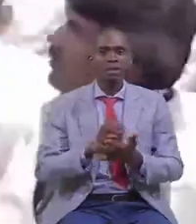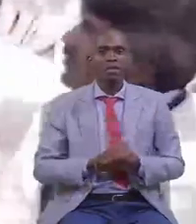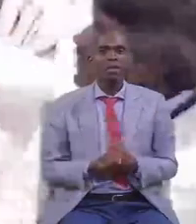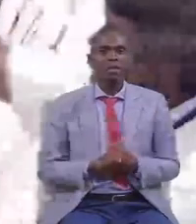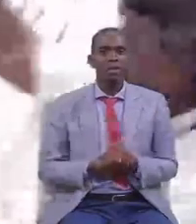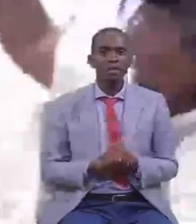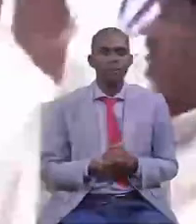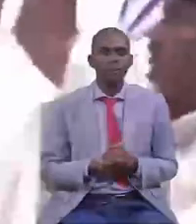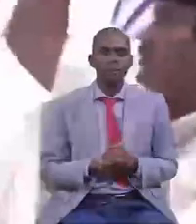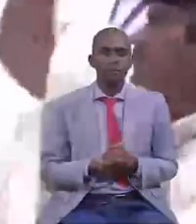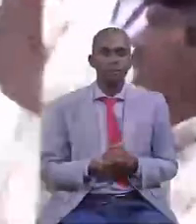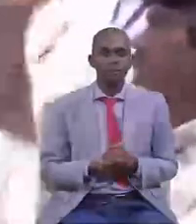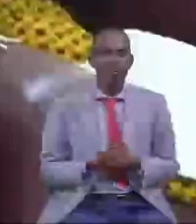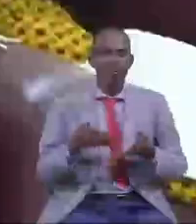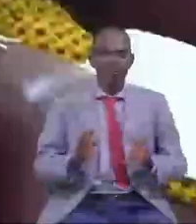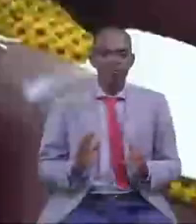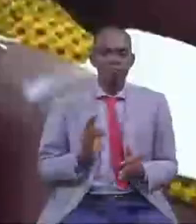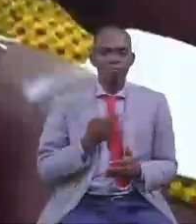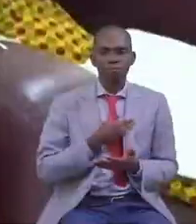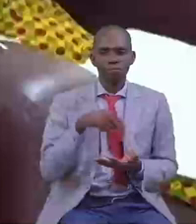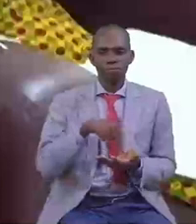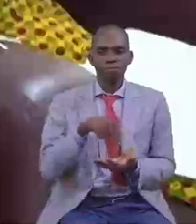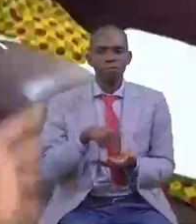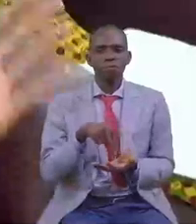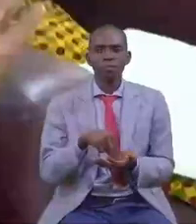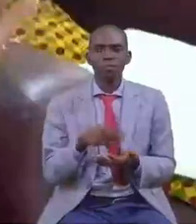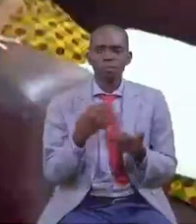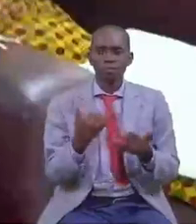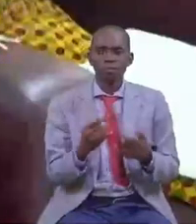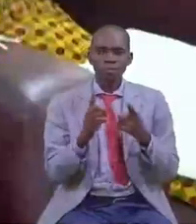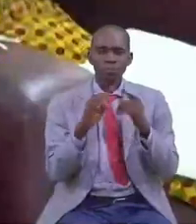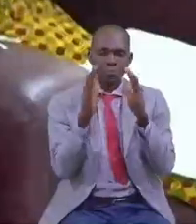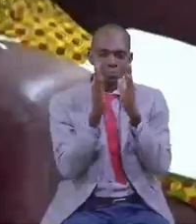Levons-nous, levons-nous, levons-nous et prions ensemble.